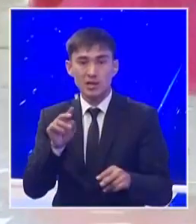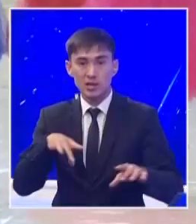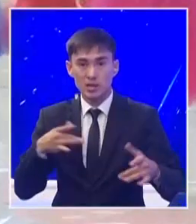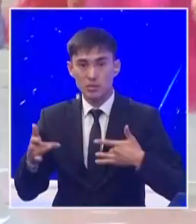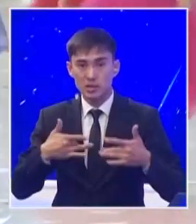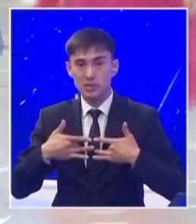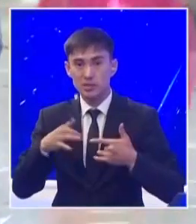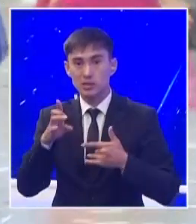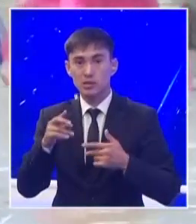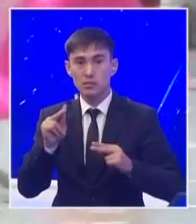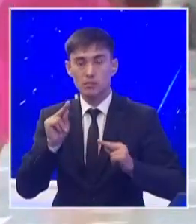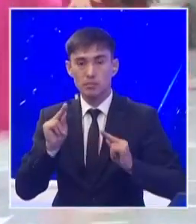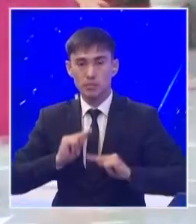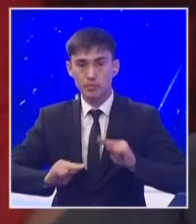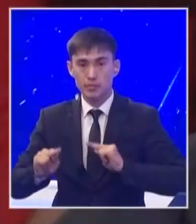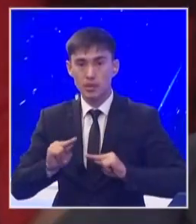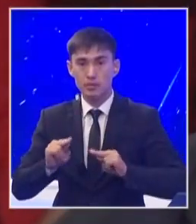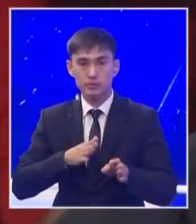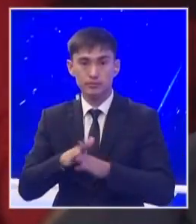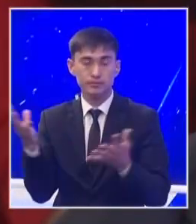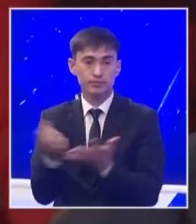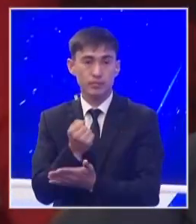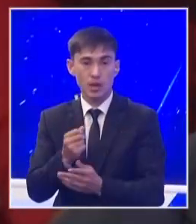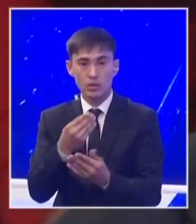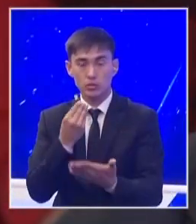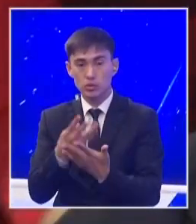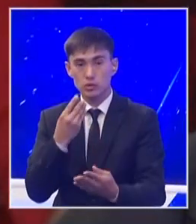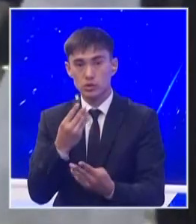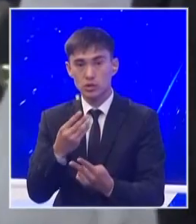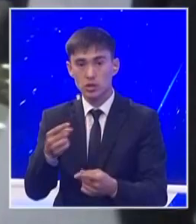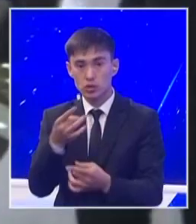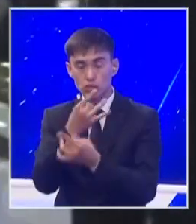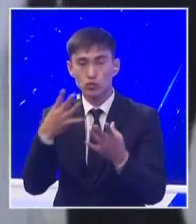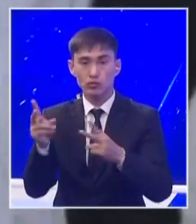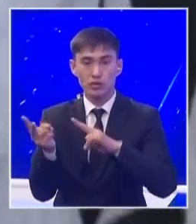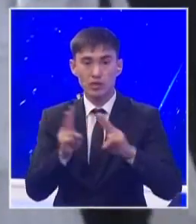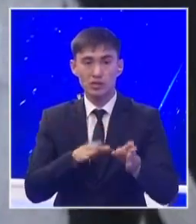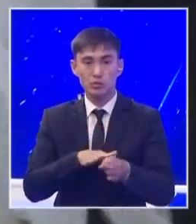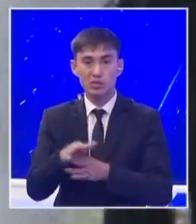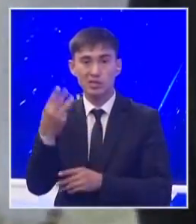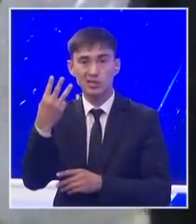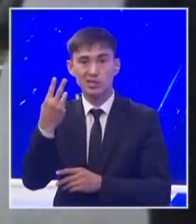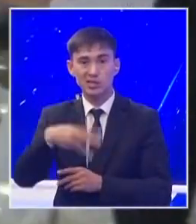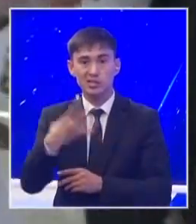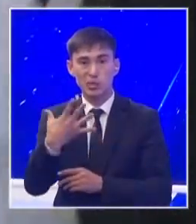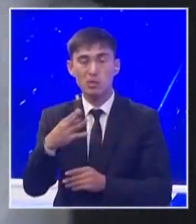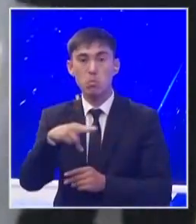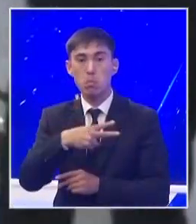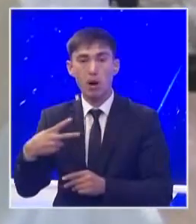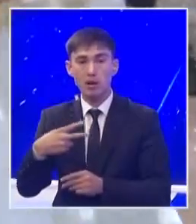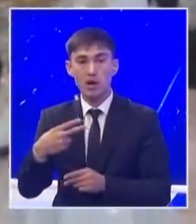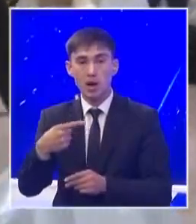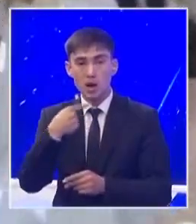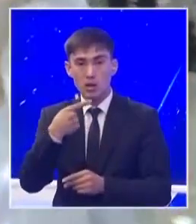принесли свои плоды. Публика по достоинству оценила неповторимое искусство танца в исполнении 35 пар.